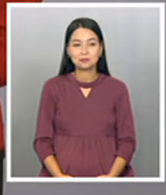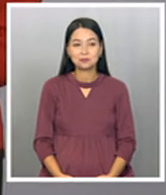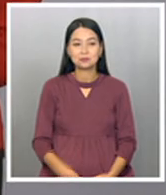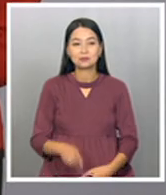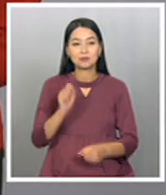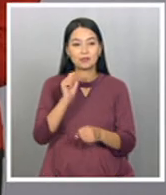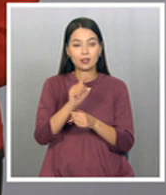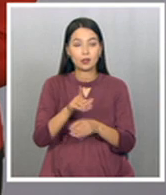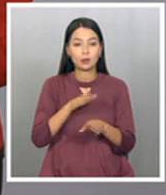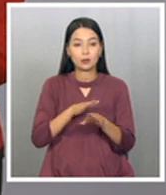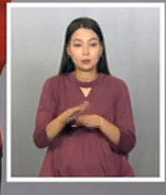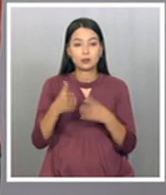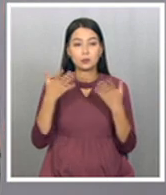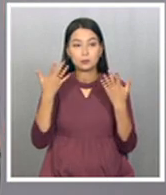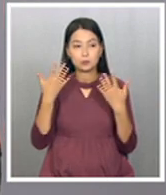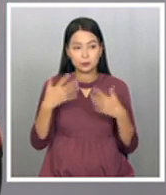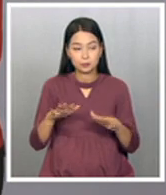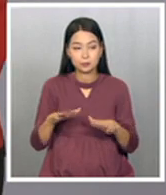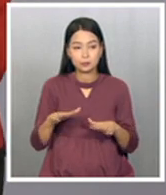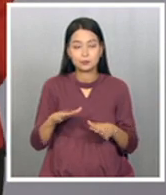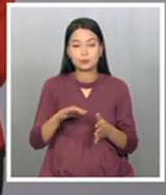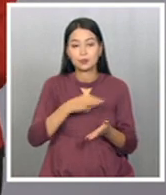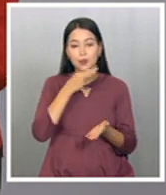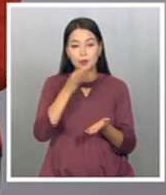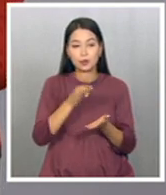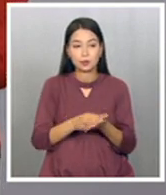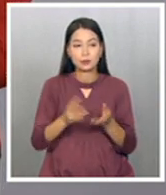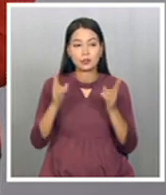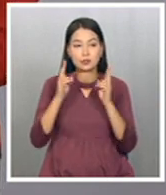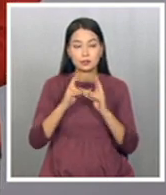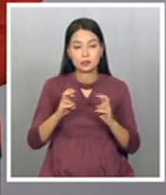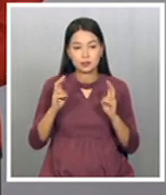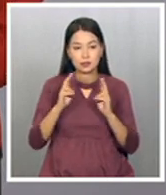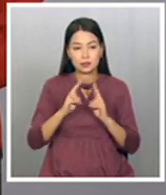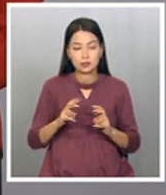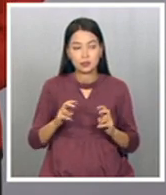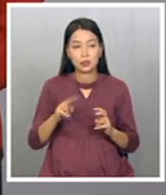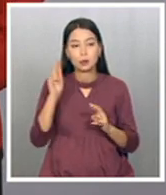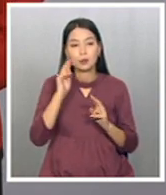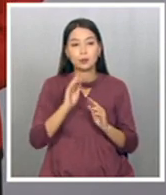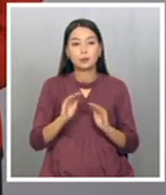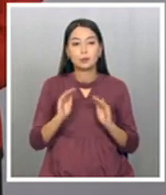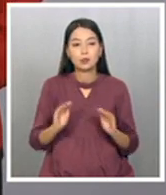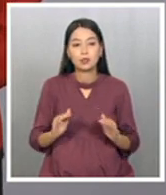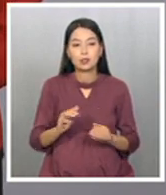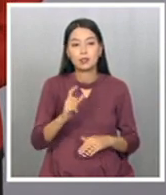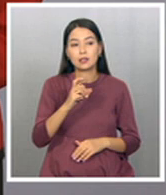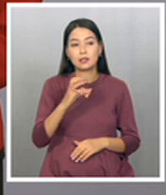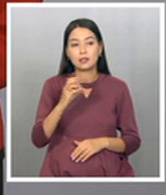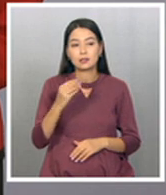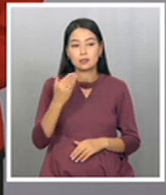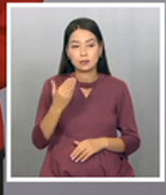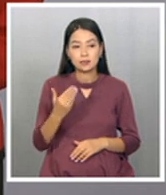Тапсырманы орындап болсаңыздар, жауабын тексерейік. Оқушылар, эссе тақырыбы